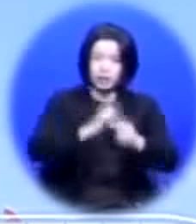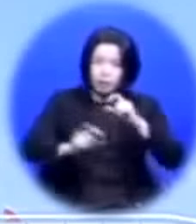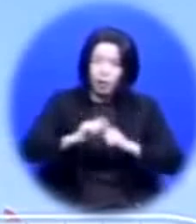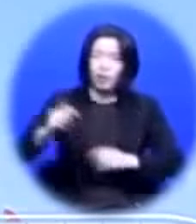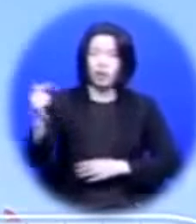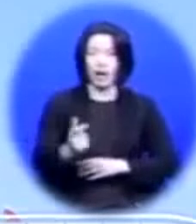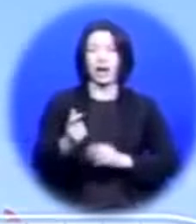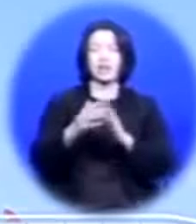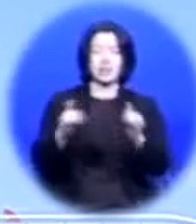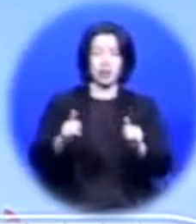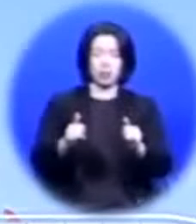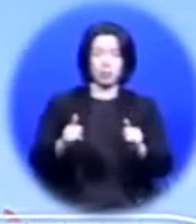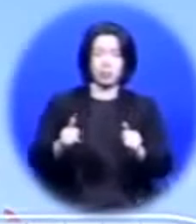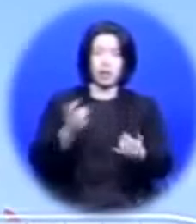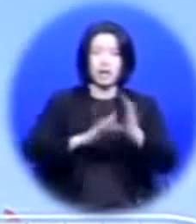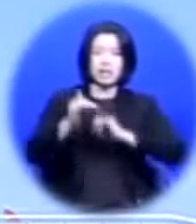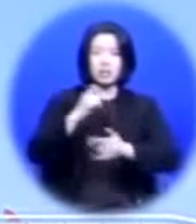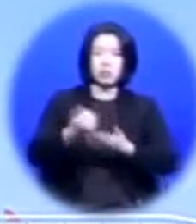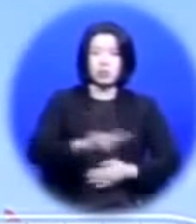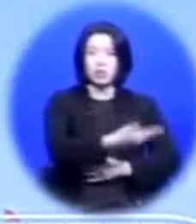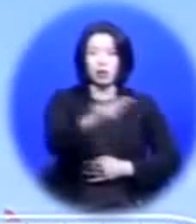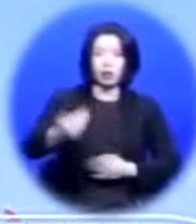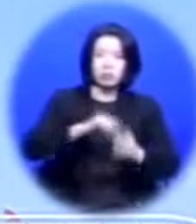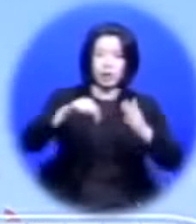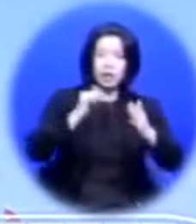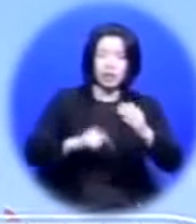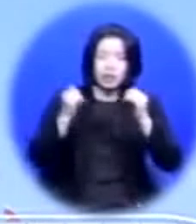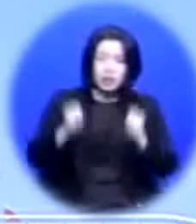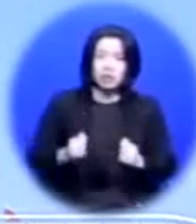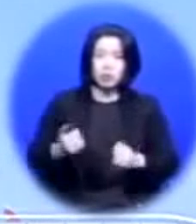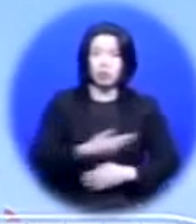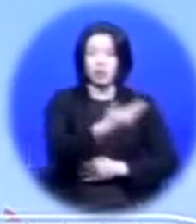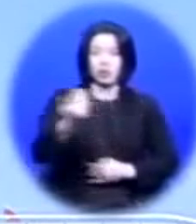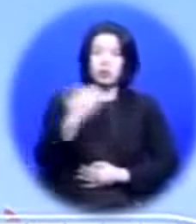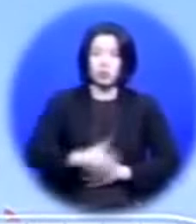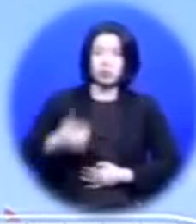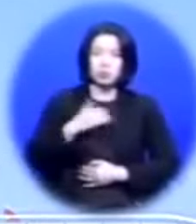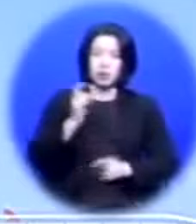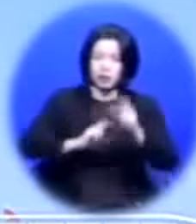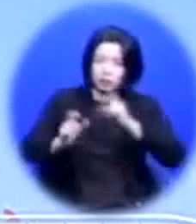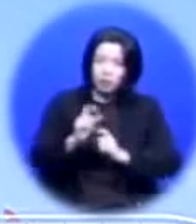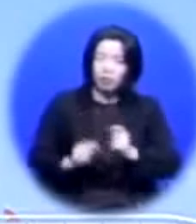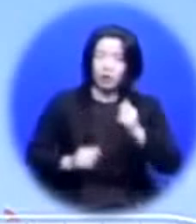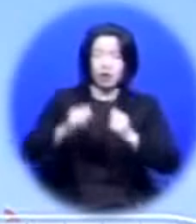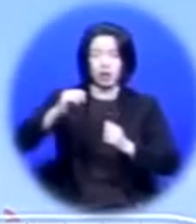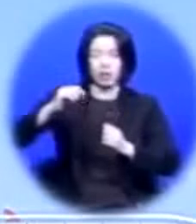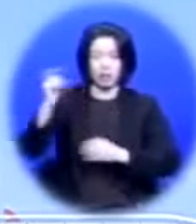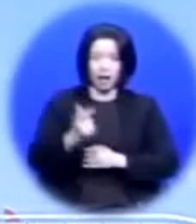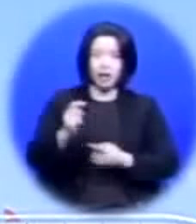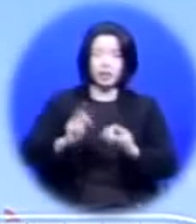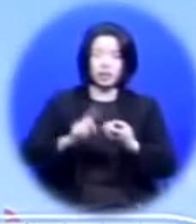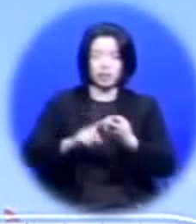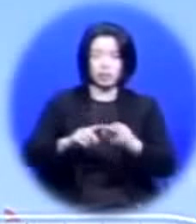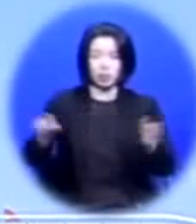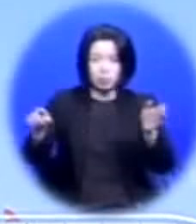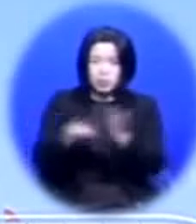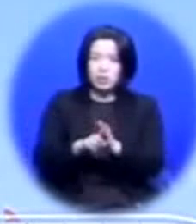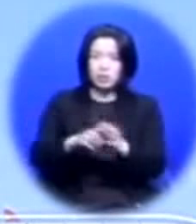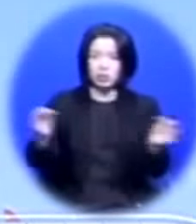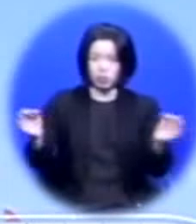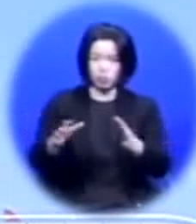여러분이 예수님이 정말 여러분 안에 계시고 여러분의 육신보다 더 강하시다 사실을 믿는